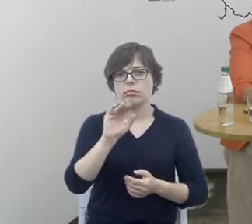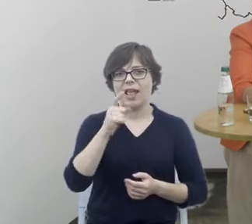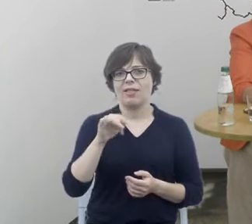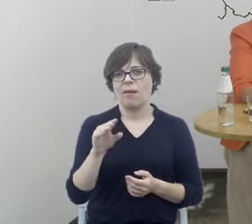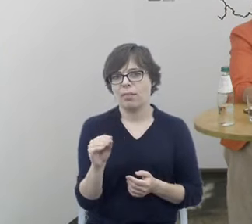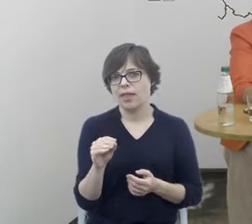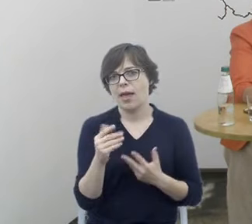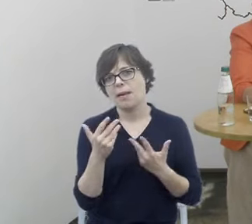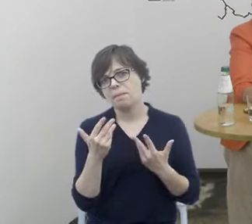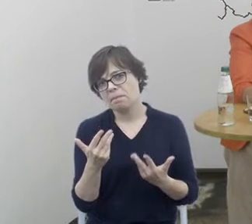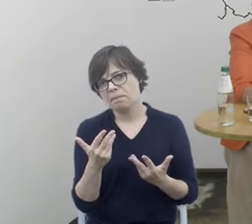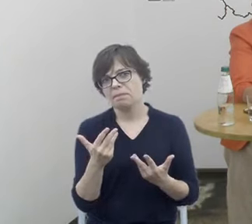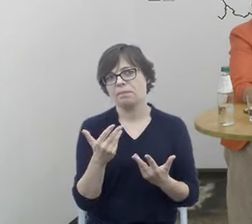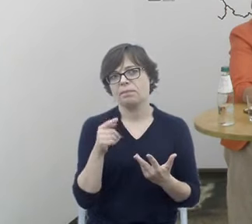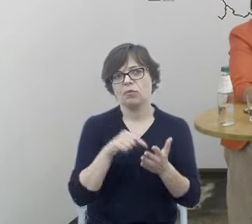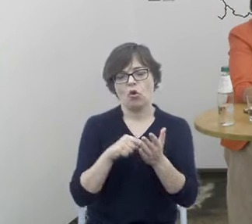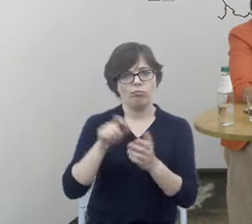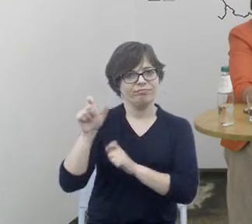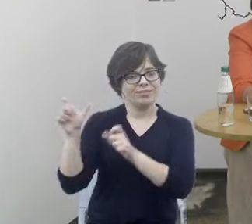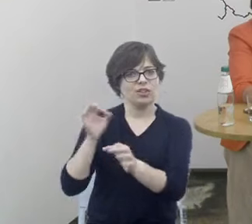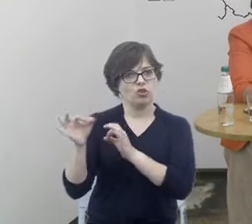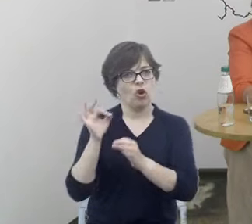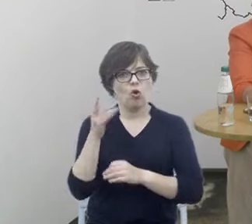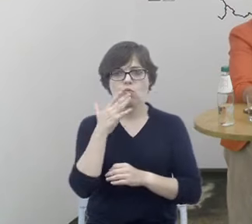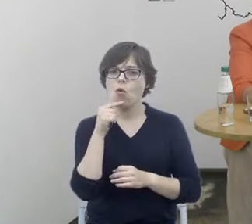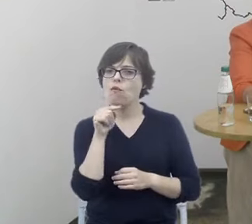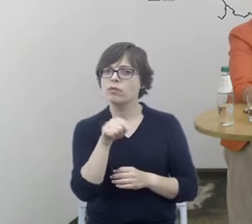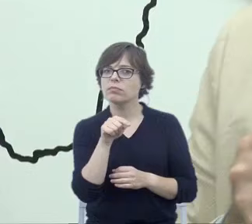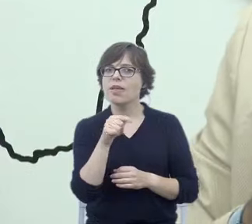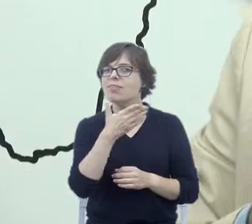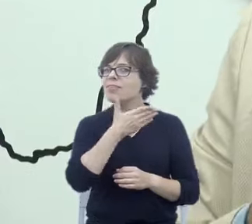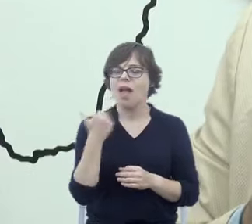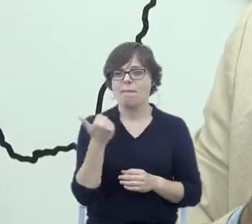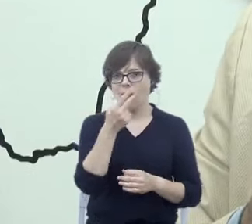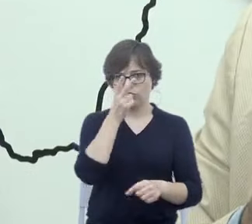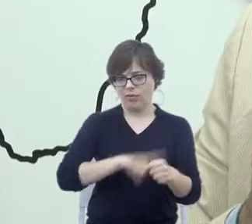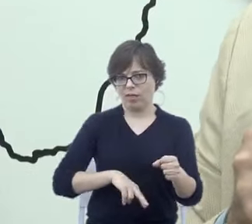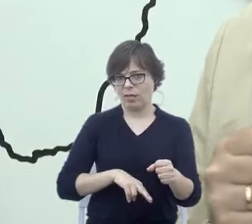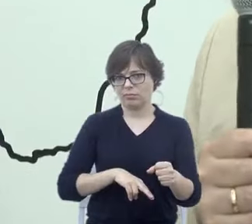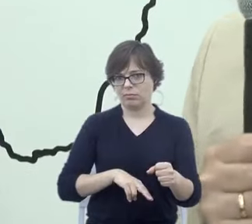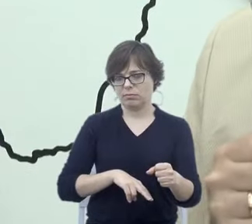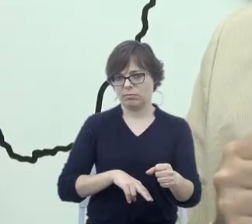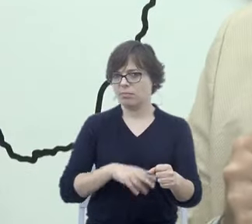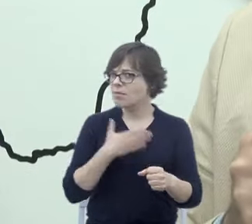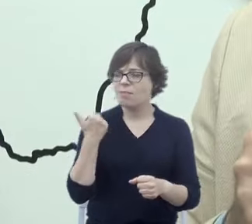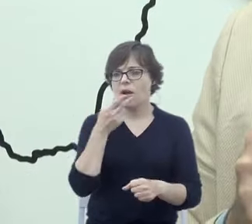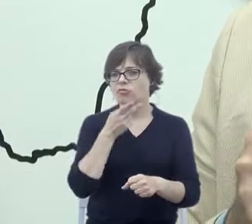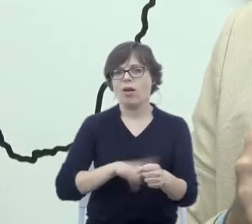to wskazują historycy, że nie ma żadnego świadka, który byłby